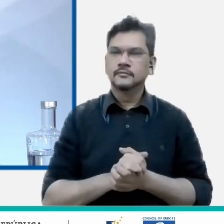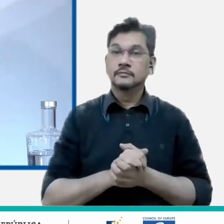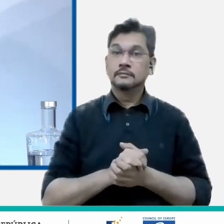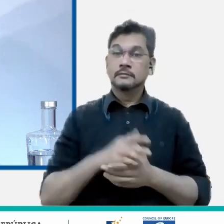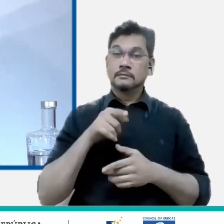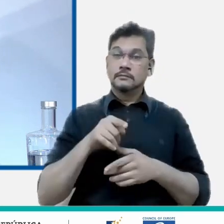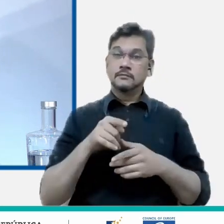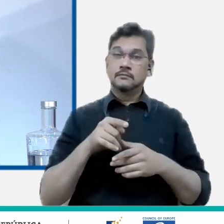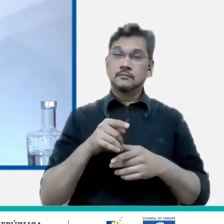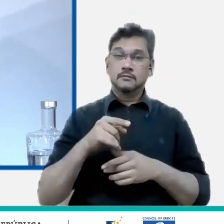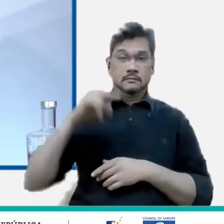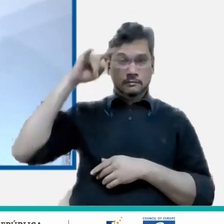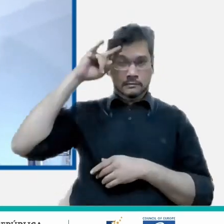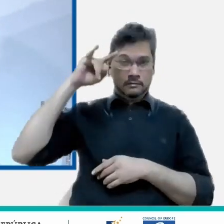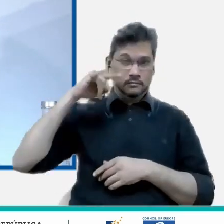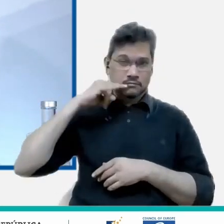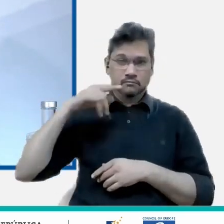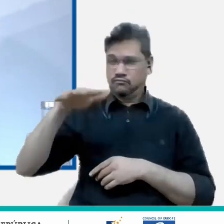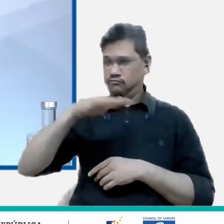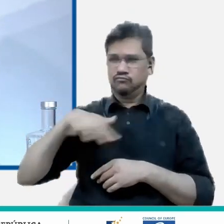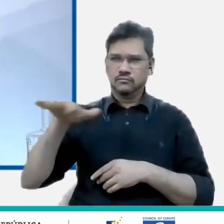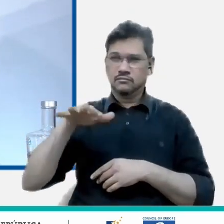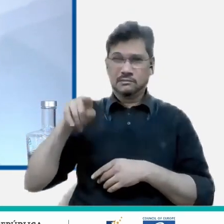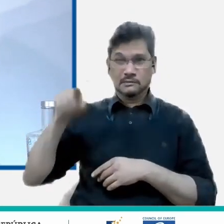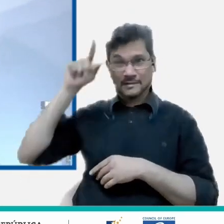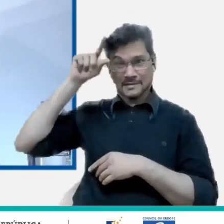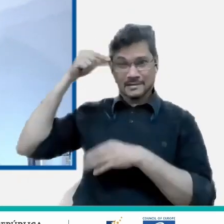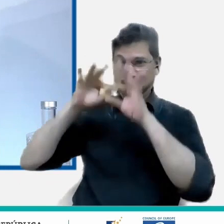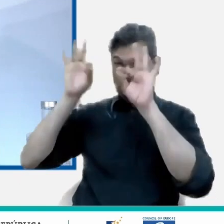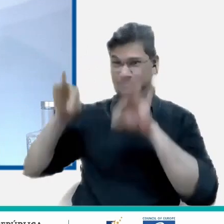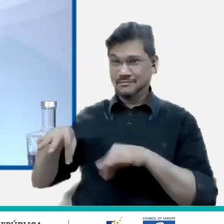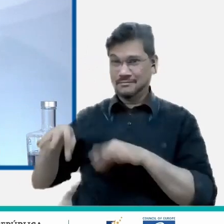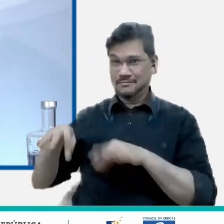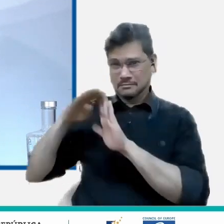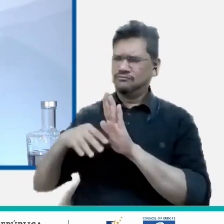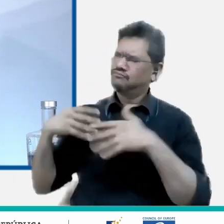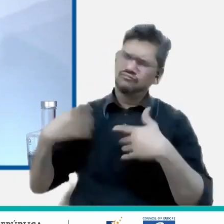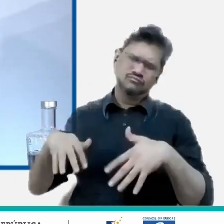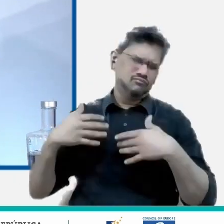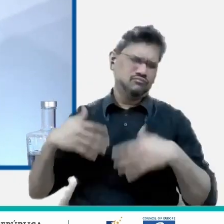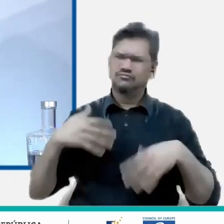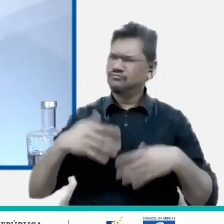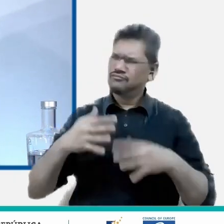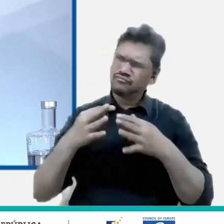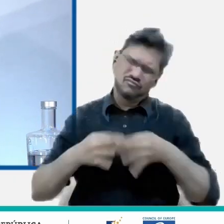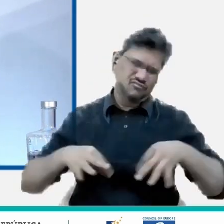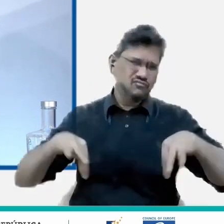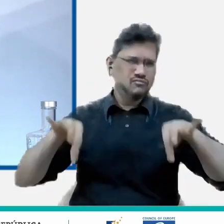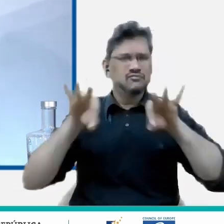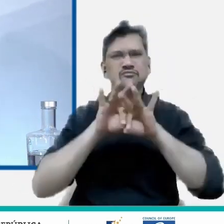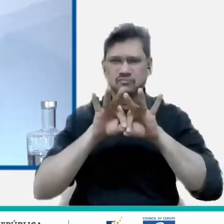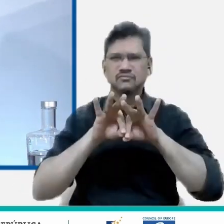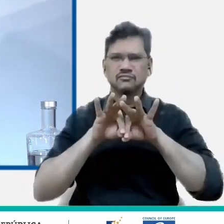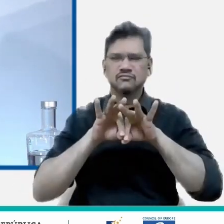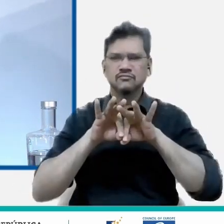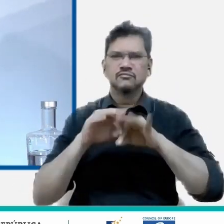не только снижение риска бедствий, но и изменение политики и государственного инструмента подхода к процессу управления.